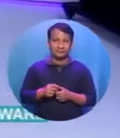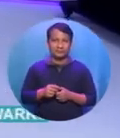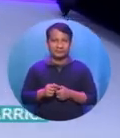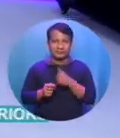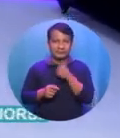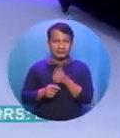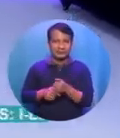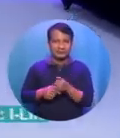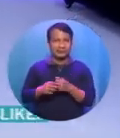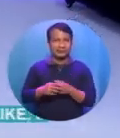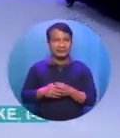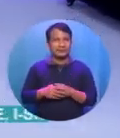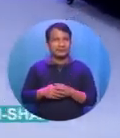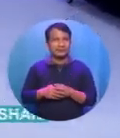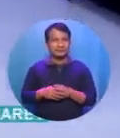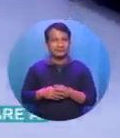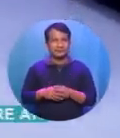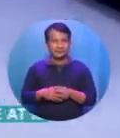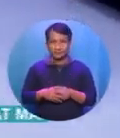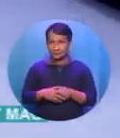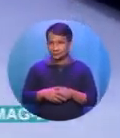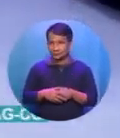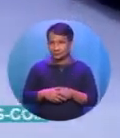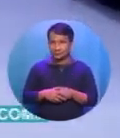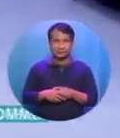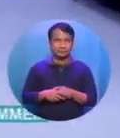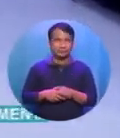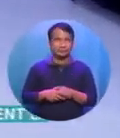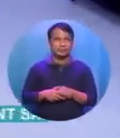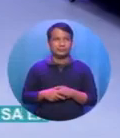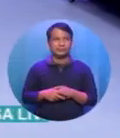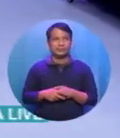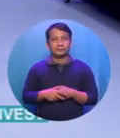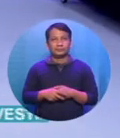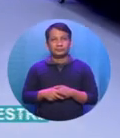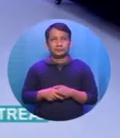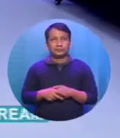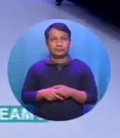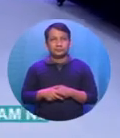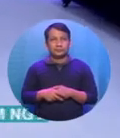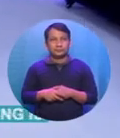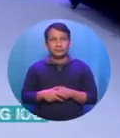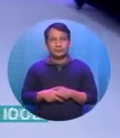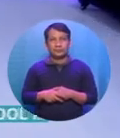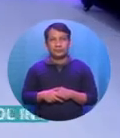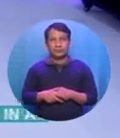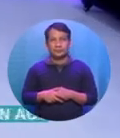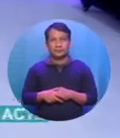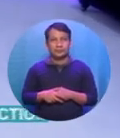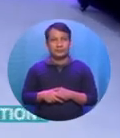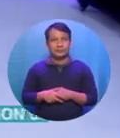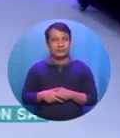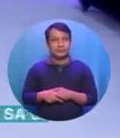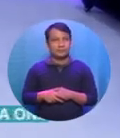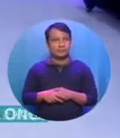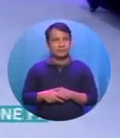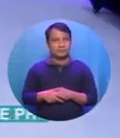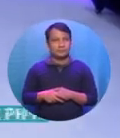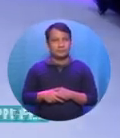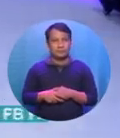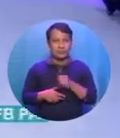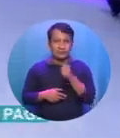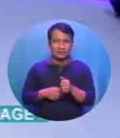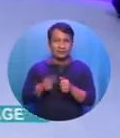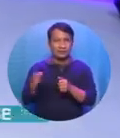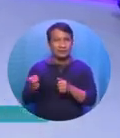eh. Hindi ako pinawisan. Wala eh. Kailangan practice pa tayo. Sige. Dial tayo. Yung masigla naman. Pag hindi